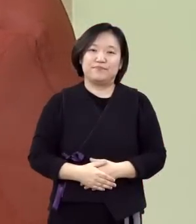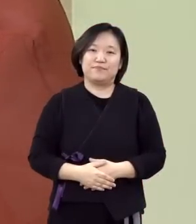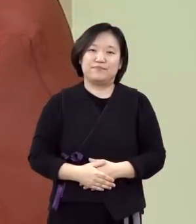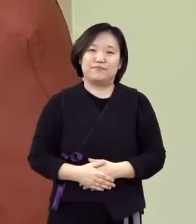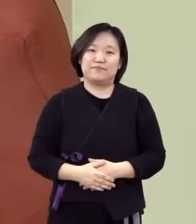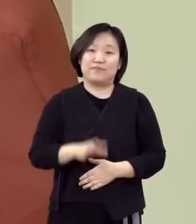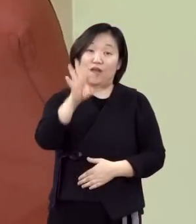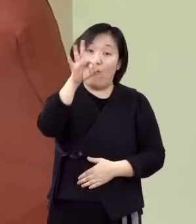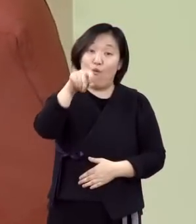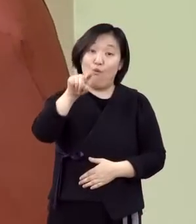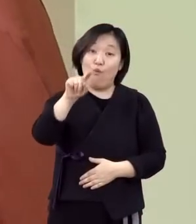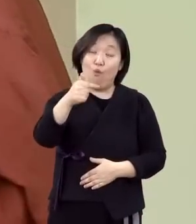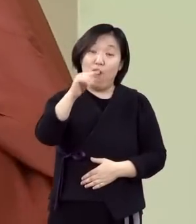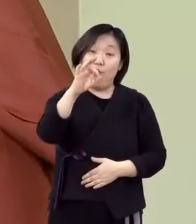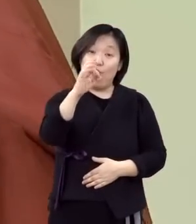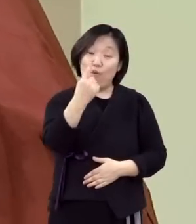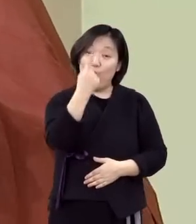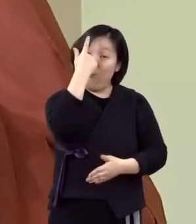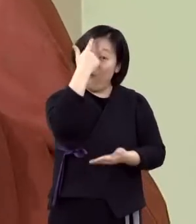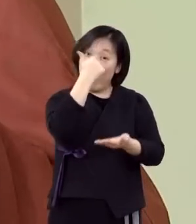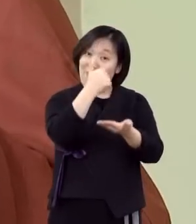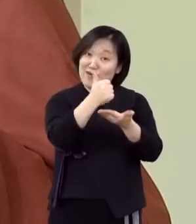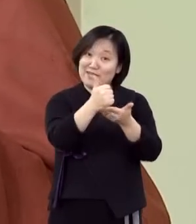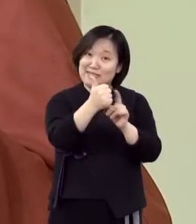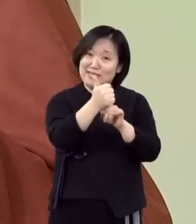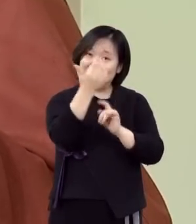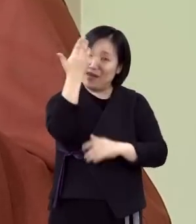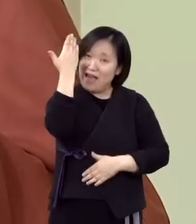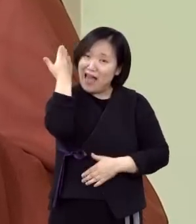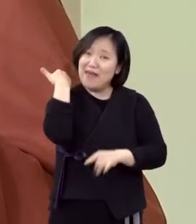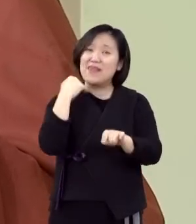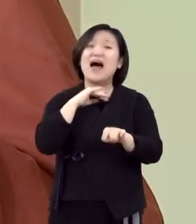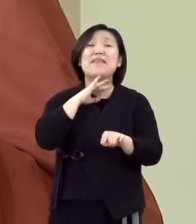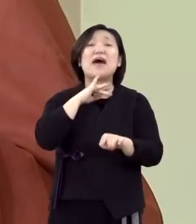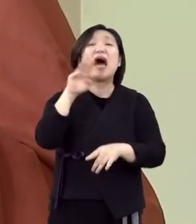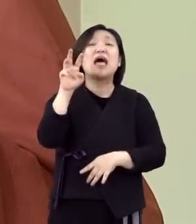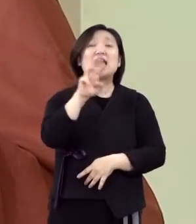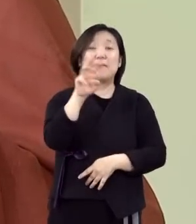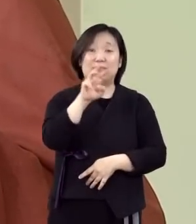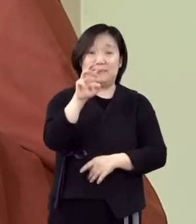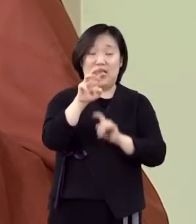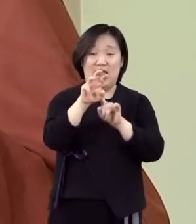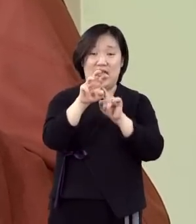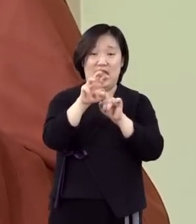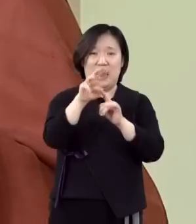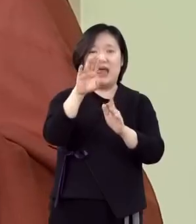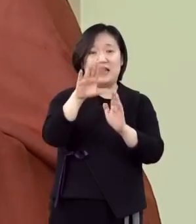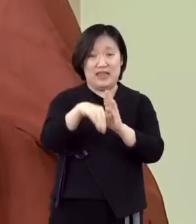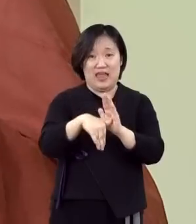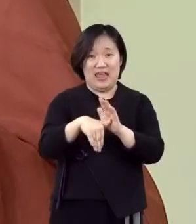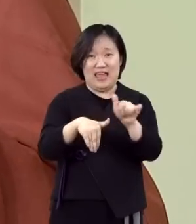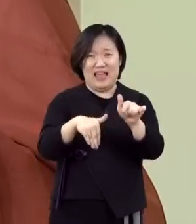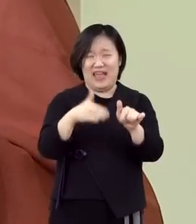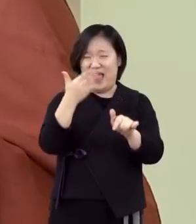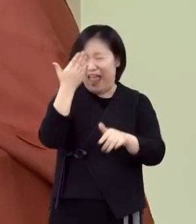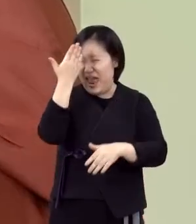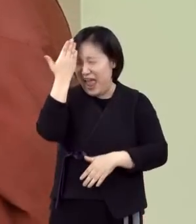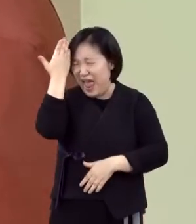원호스님이30대중반이었을때, 그러니까수십년전이야기죠?